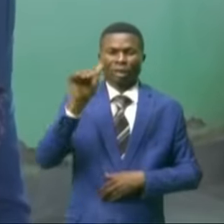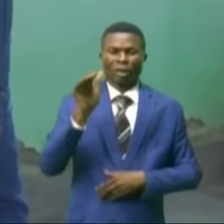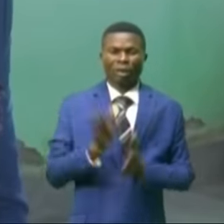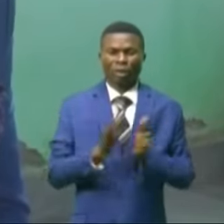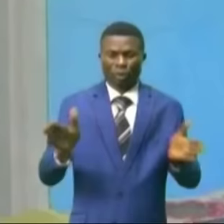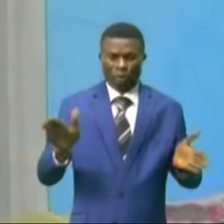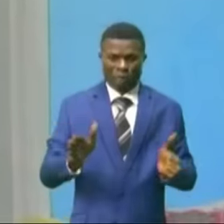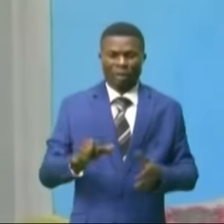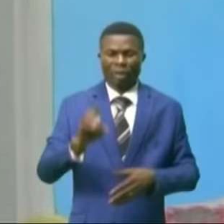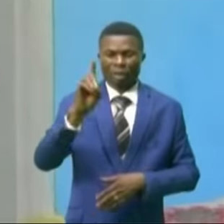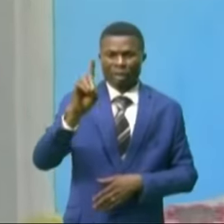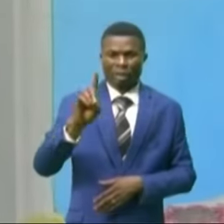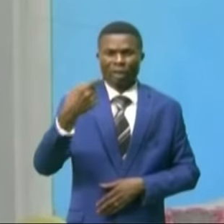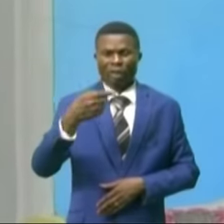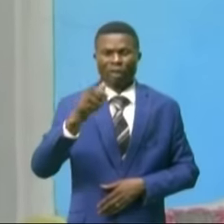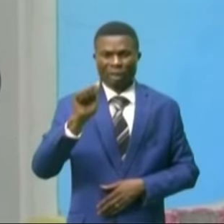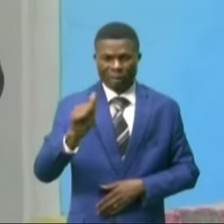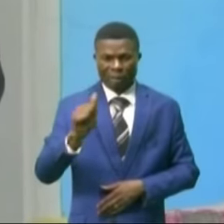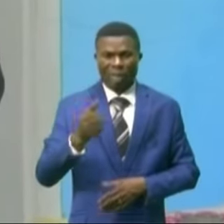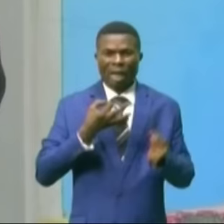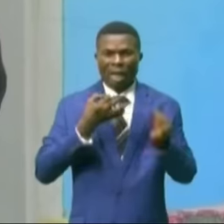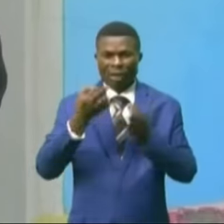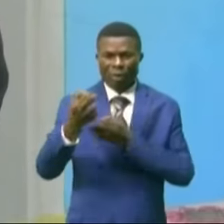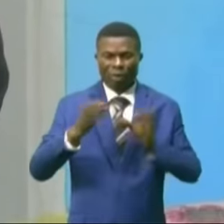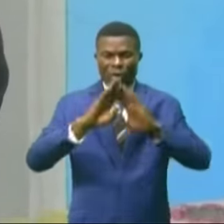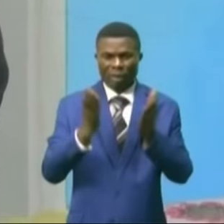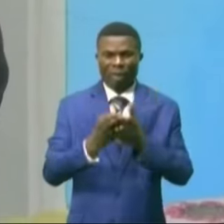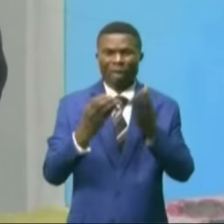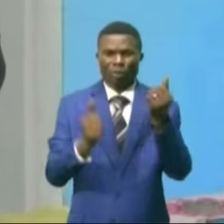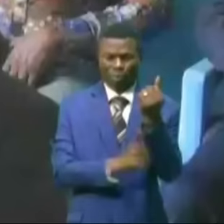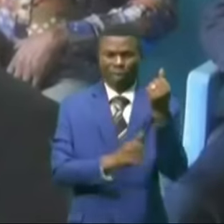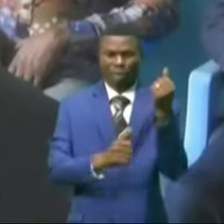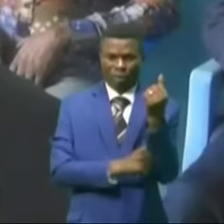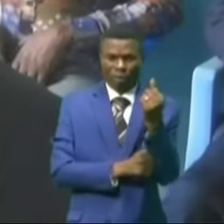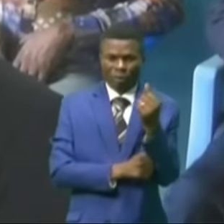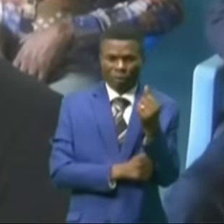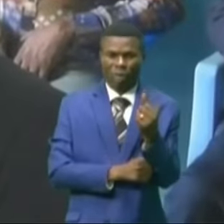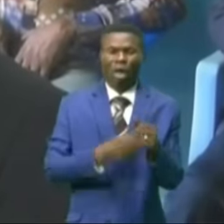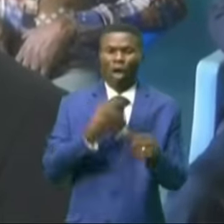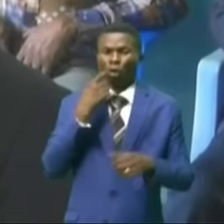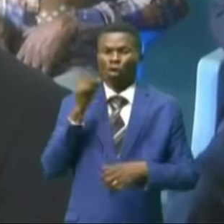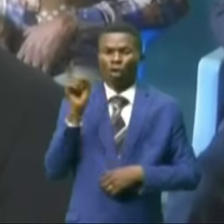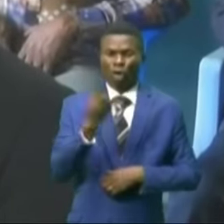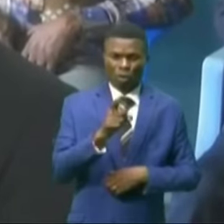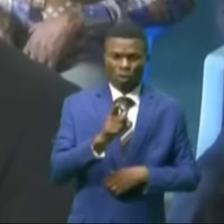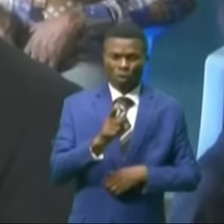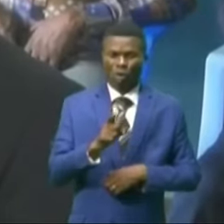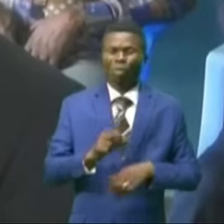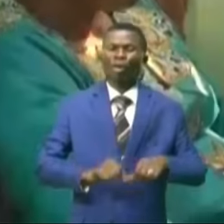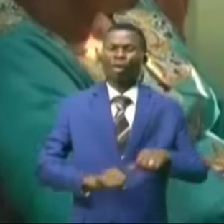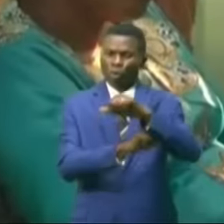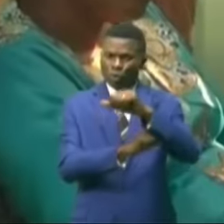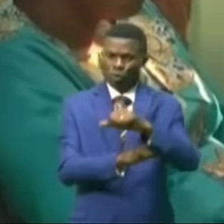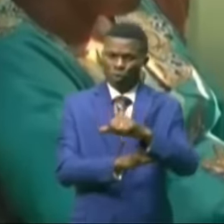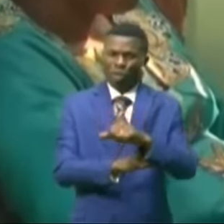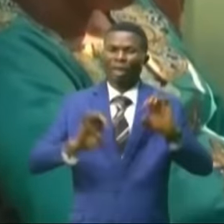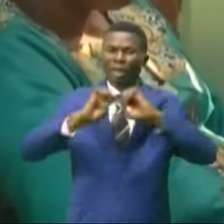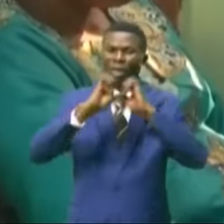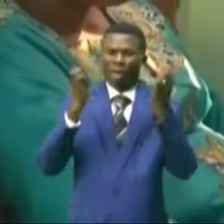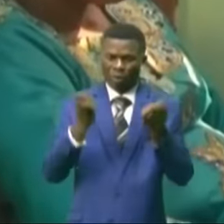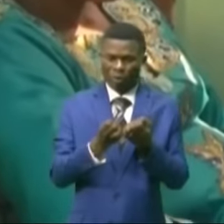Didier Kipopa Omeonga a rappelé à ses interlocuteurs les instructions qui régissent la CNSS et qui doivent